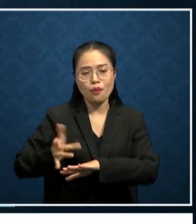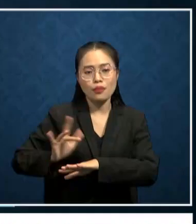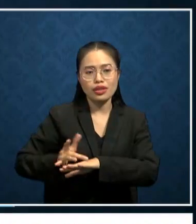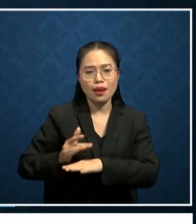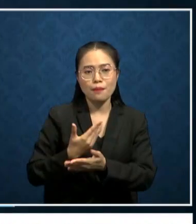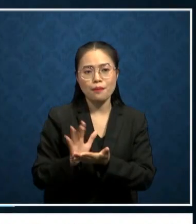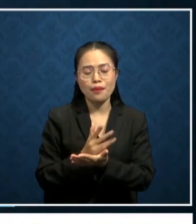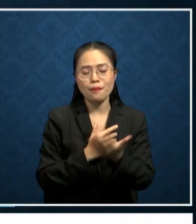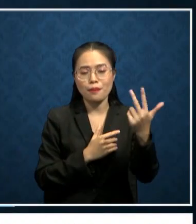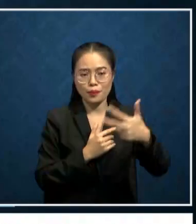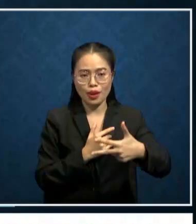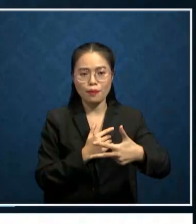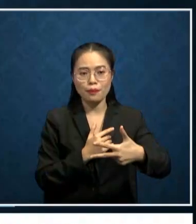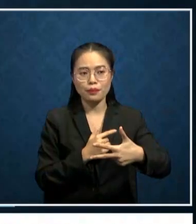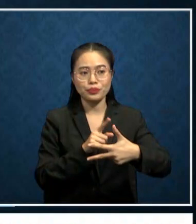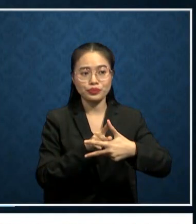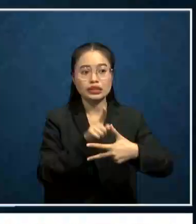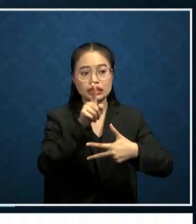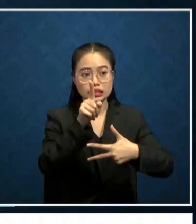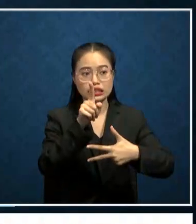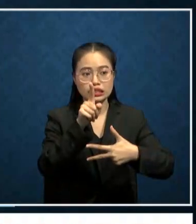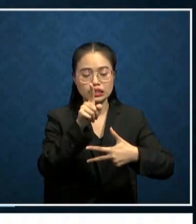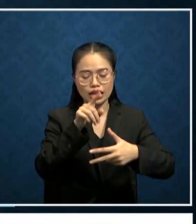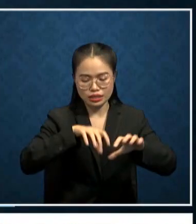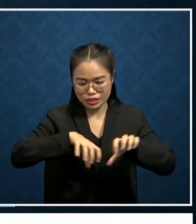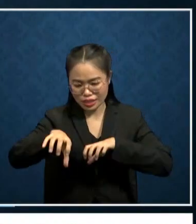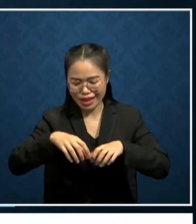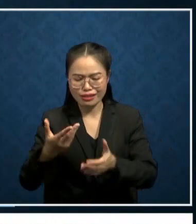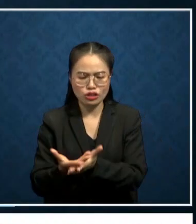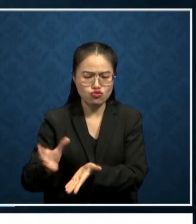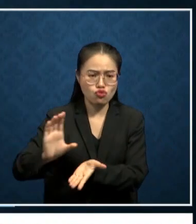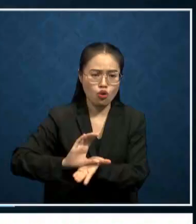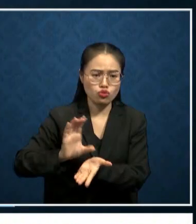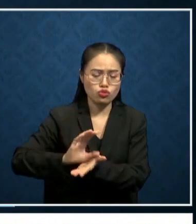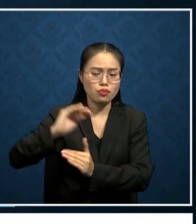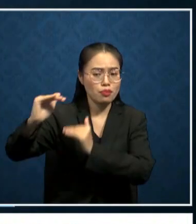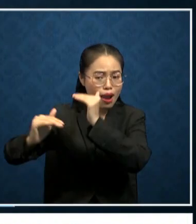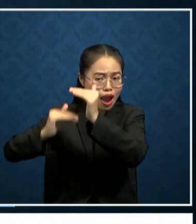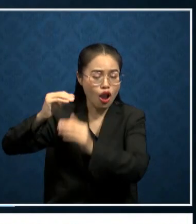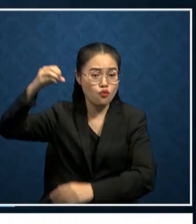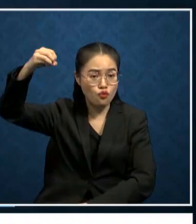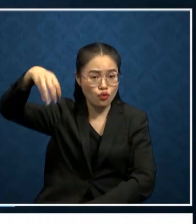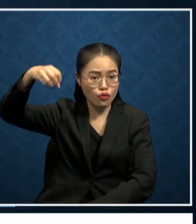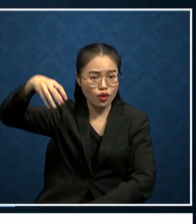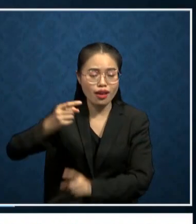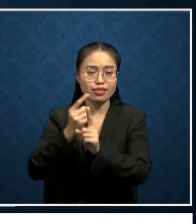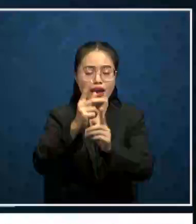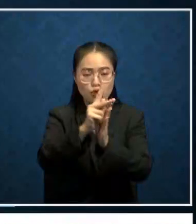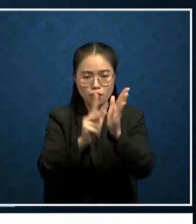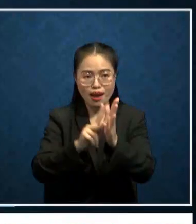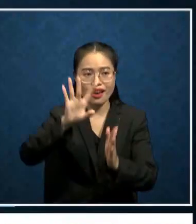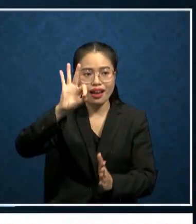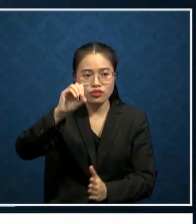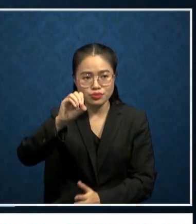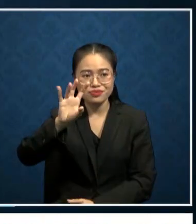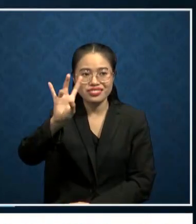3ข้อย่อยหัวข้อย่อยที่ 1บริหารจัดการกองทุนพัฒนาไฟฟ้าเอ่อตามมาตรา 97นะครับวง